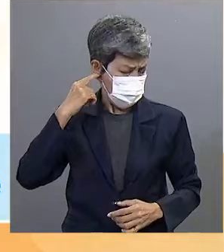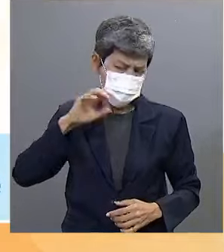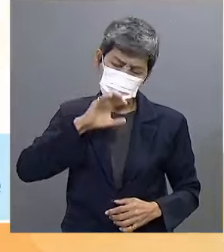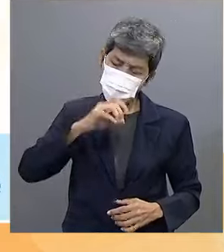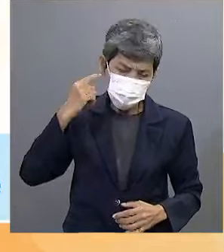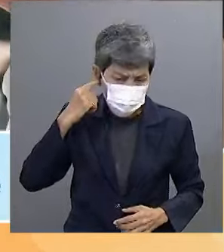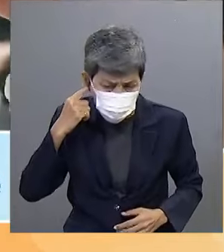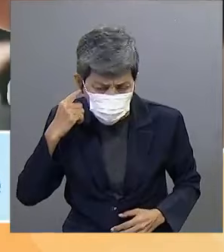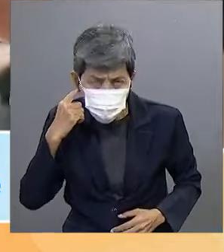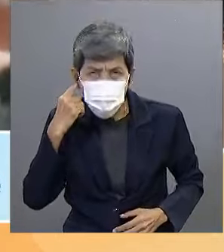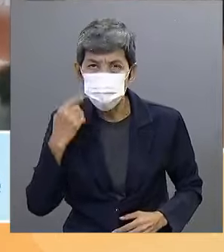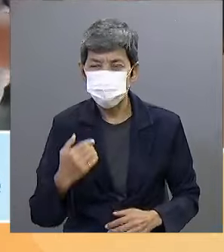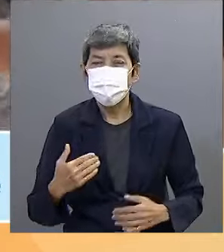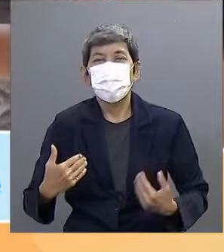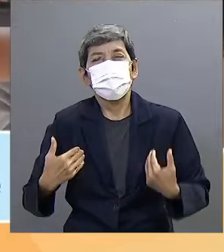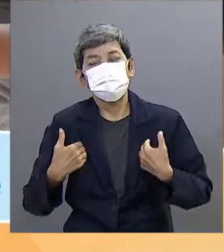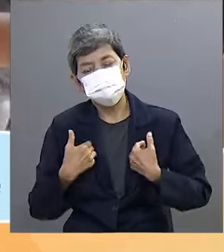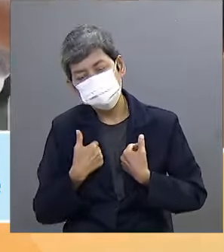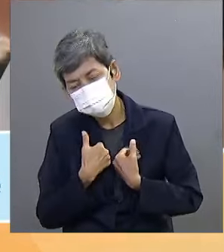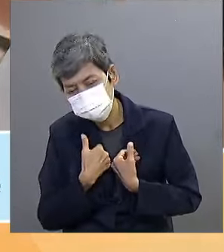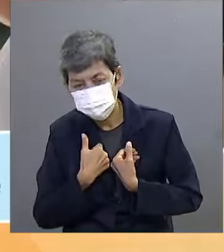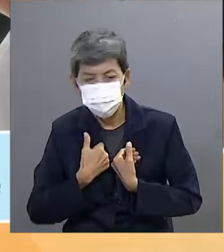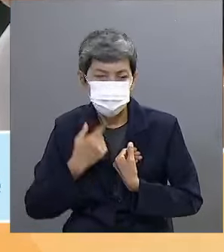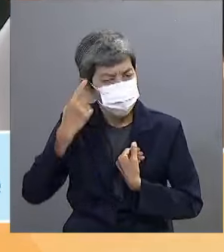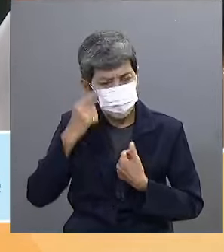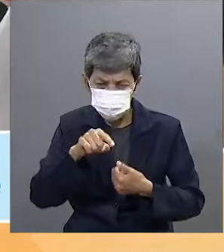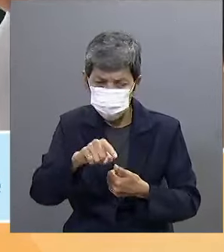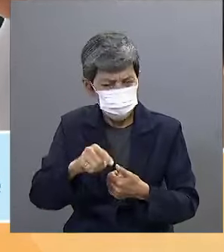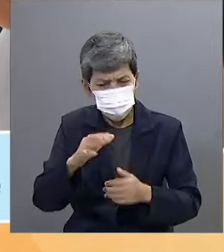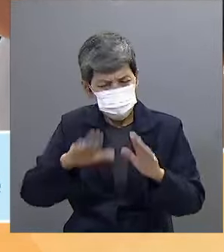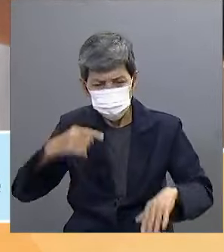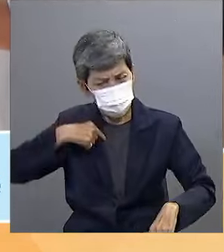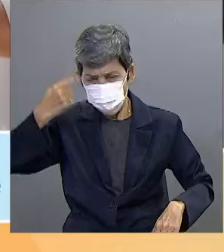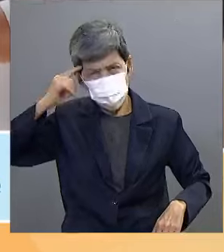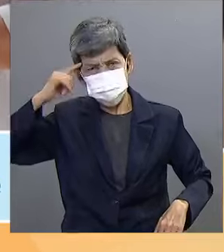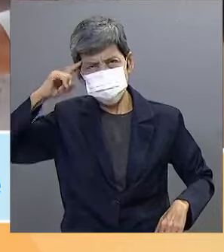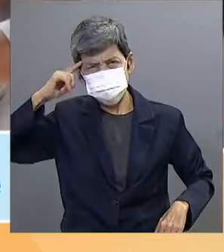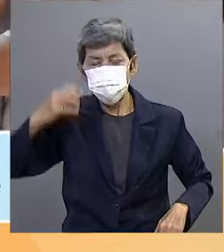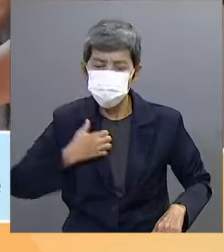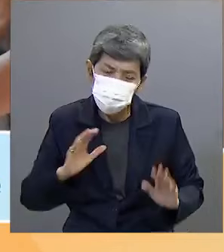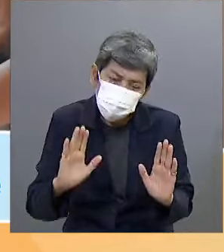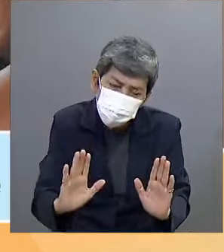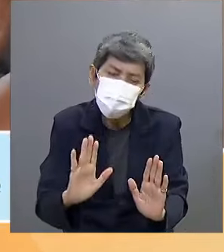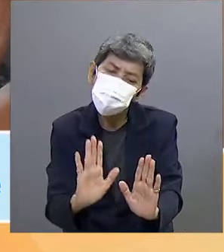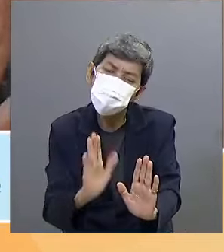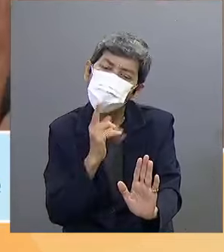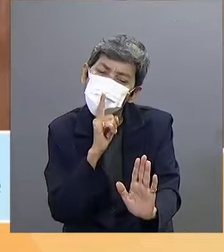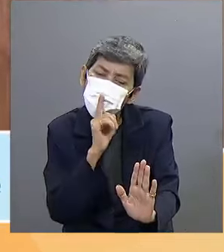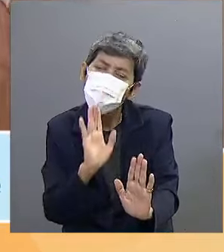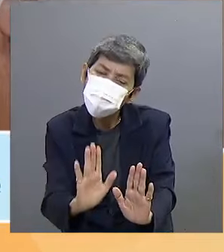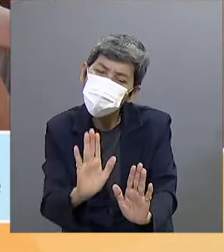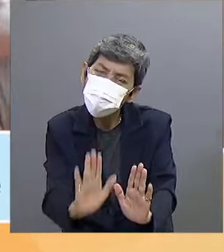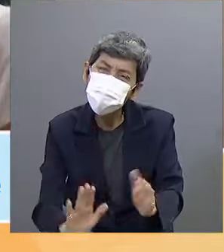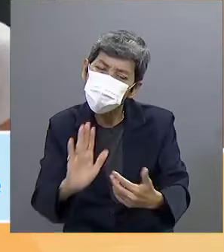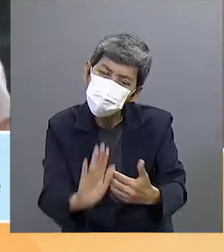ค่ะ ความเหนื่อยล้าหรือความไม่เข้าใจเรื่องพัฒนาการเนี่ยค่ะบางทีเราอยากจะปลอบเขาอยากจะทำให้เขาหยุดร้องไห้แต่เราอา